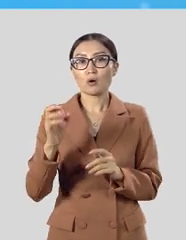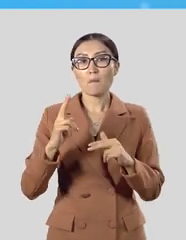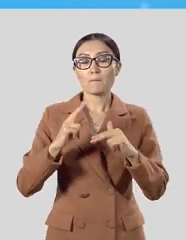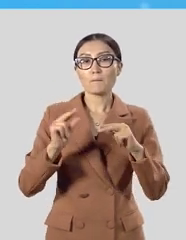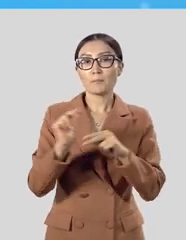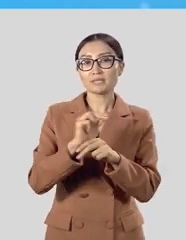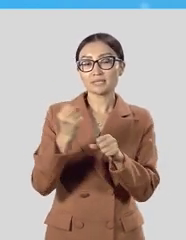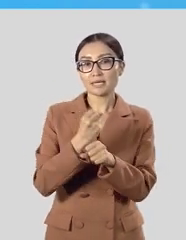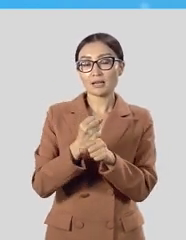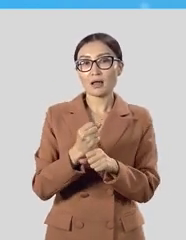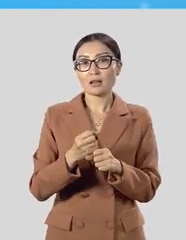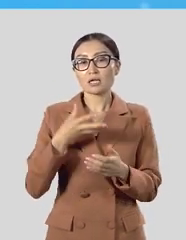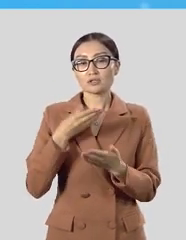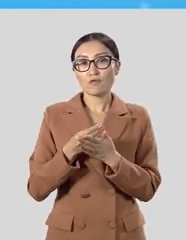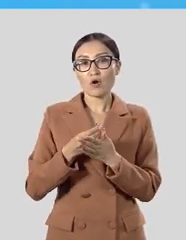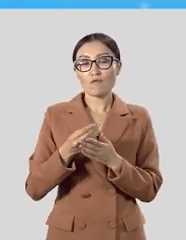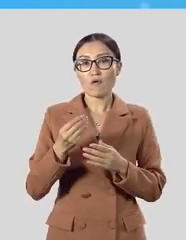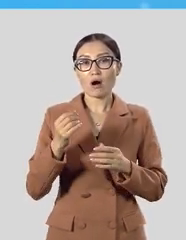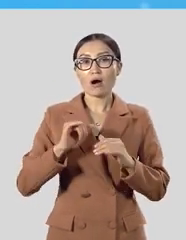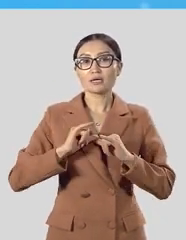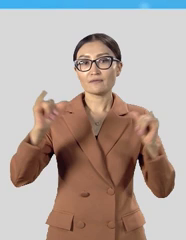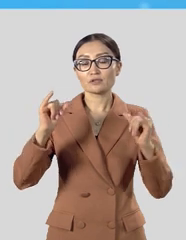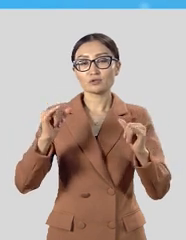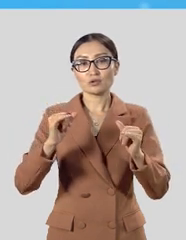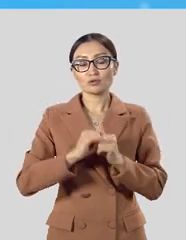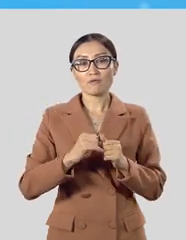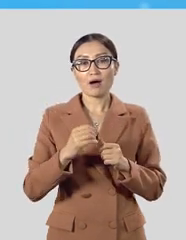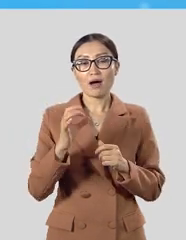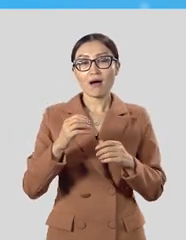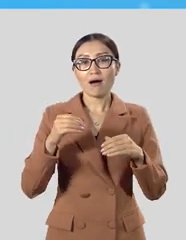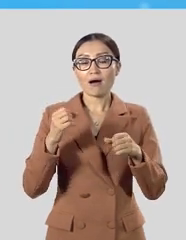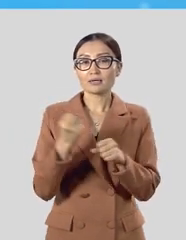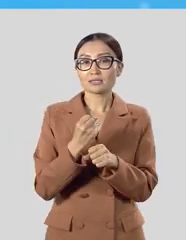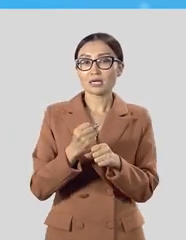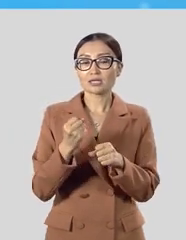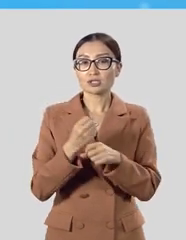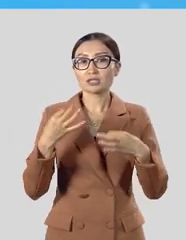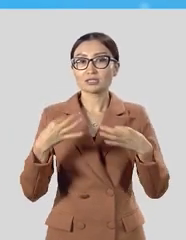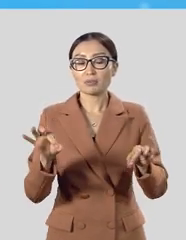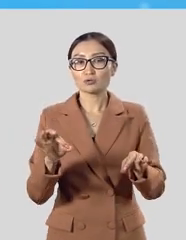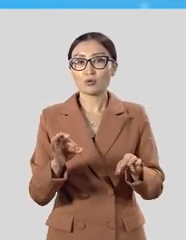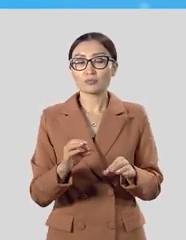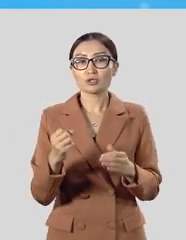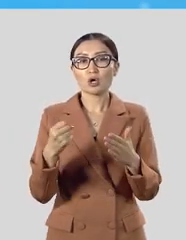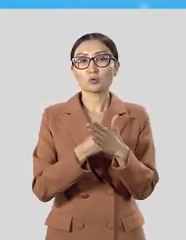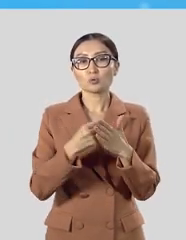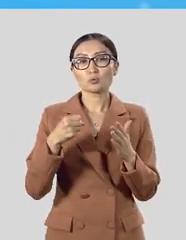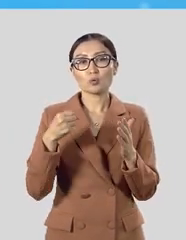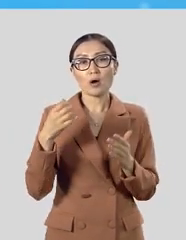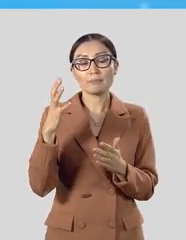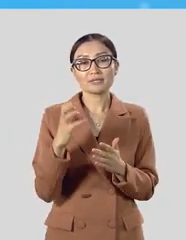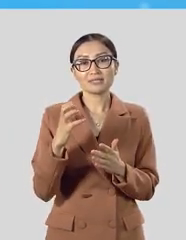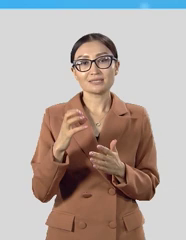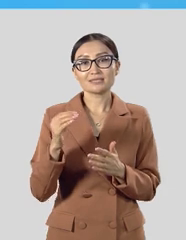построил очередной вариант своего революционного изобретения, разрешающая способность которого достигла